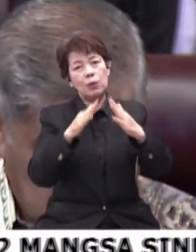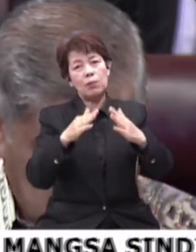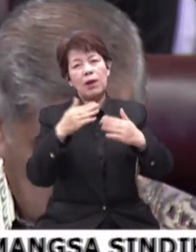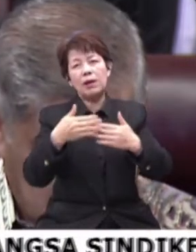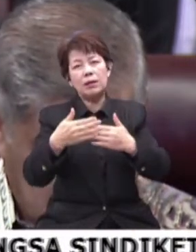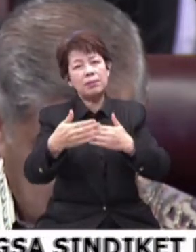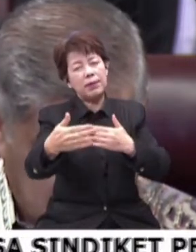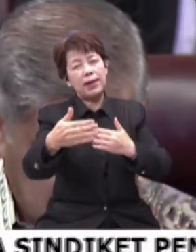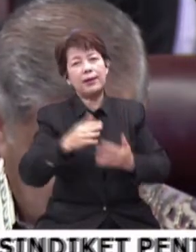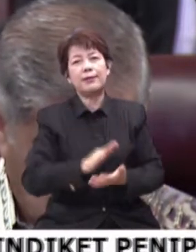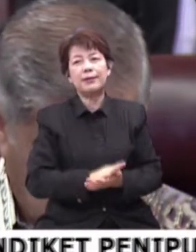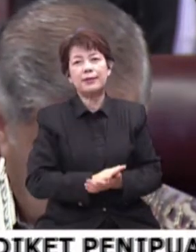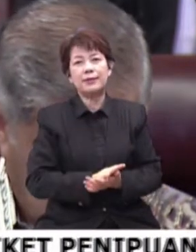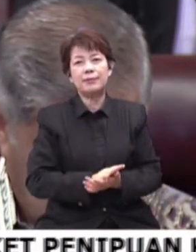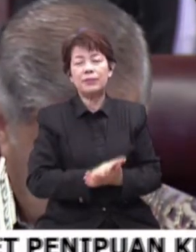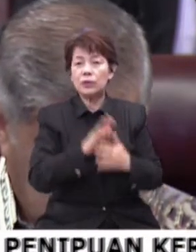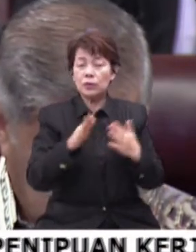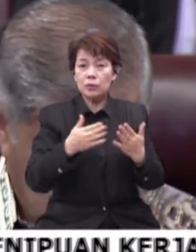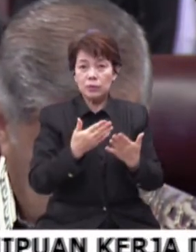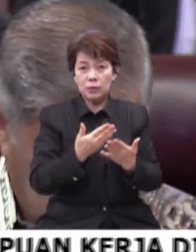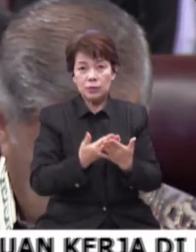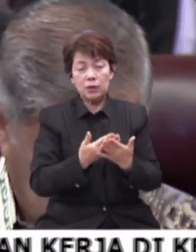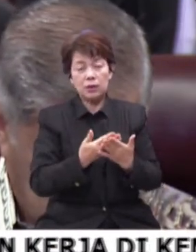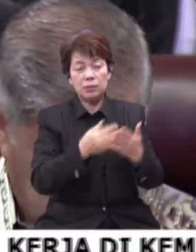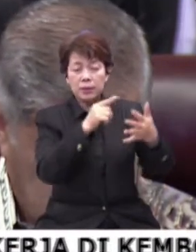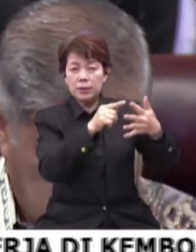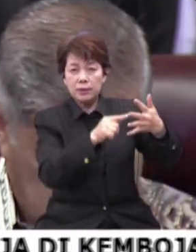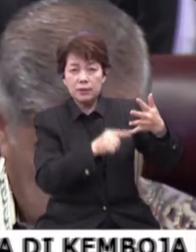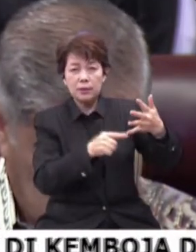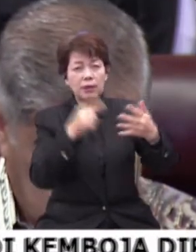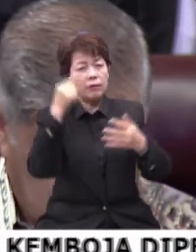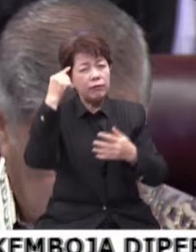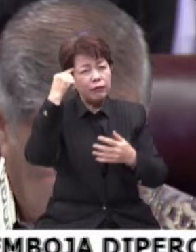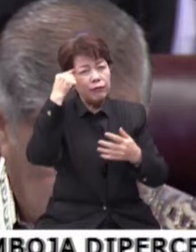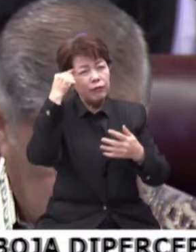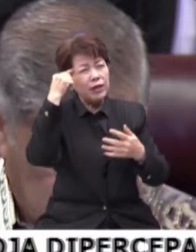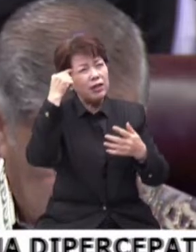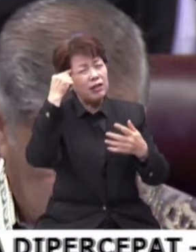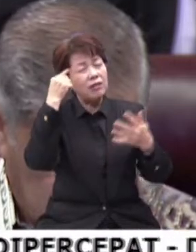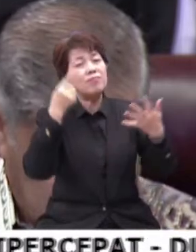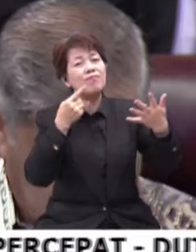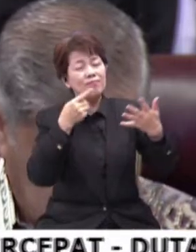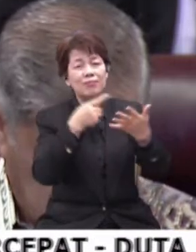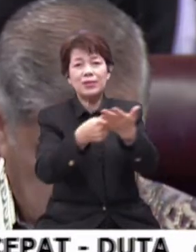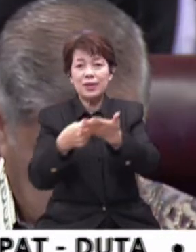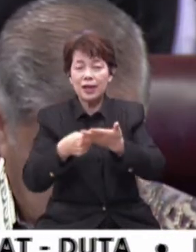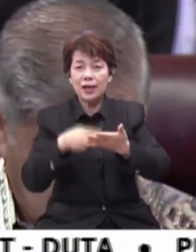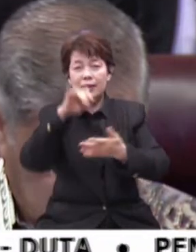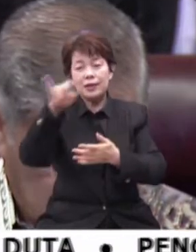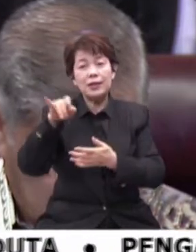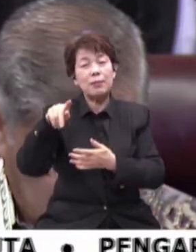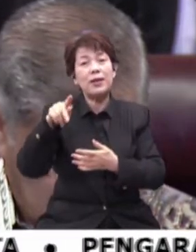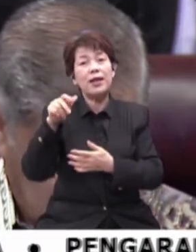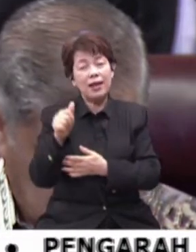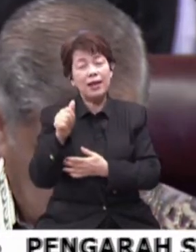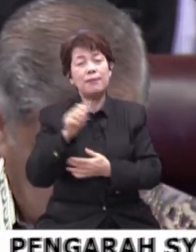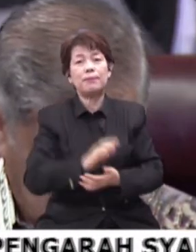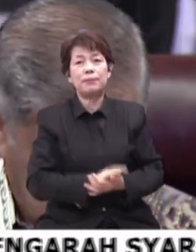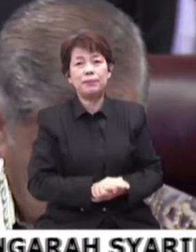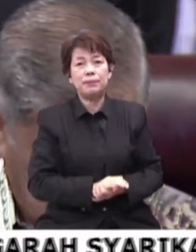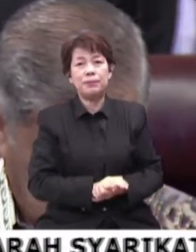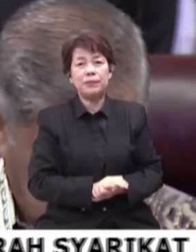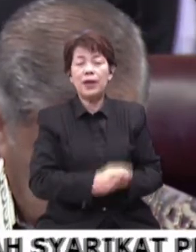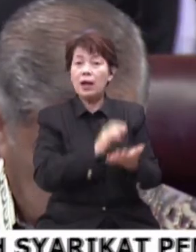dan ini di antara karya yang jalan flu ayam kayak gitu kan dan kita sedang juga berbincang dengan JPI tentang hari ini tentang